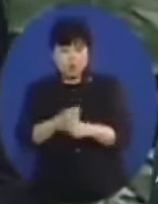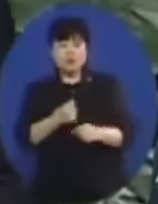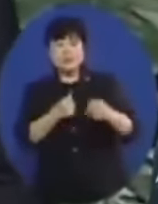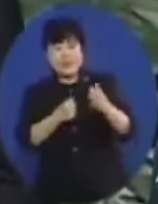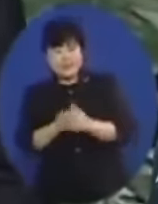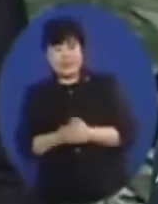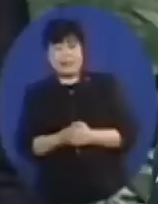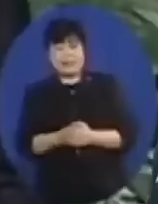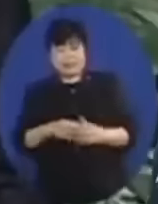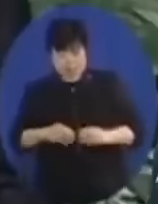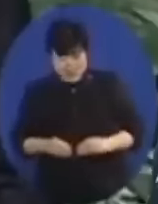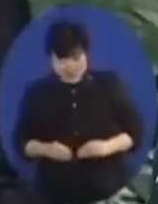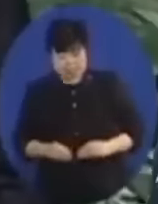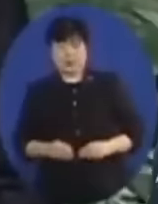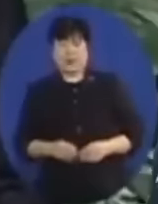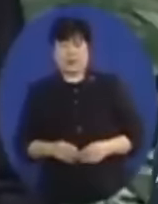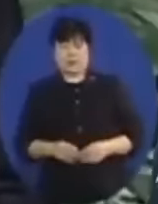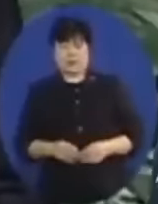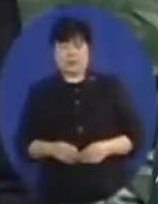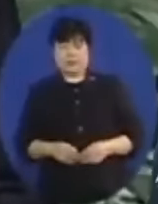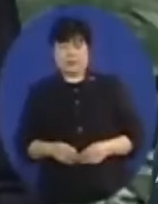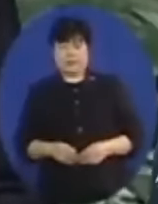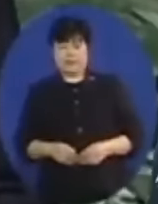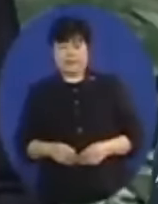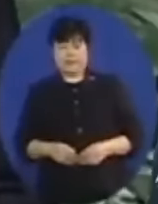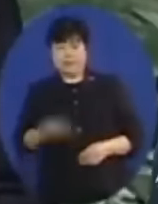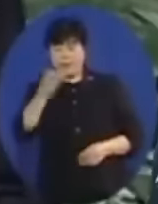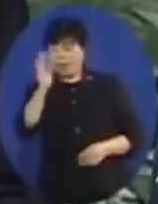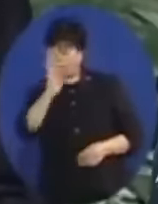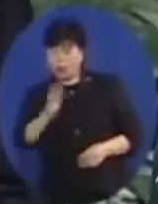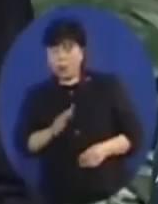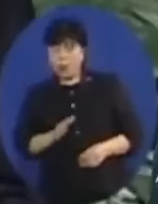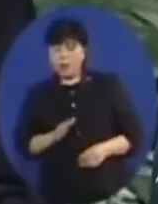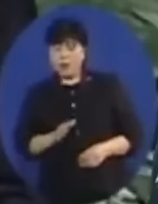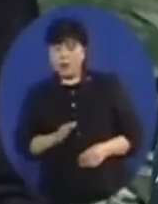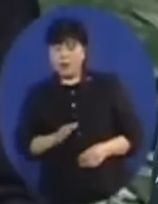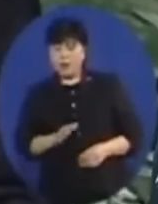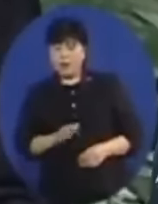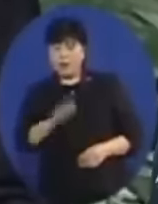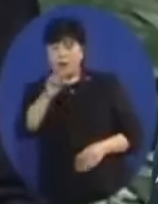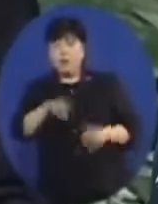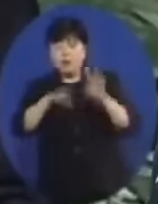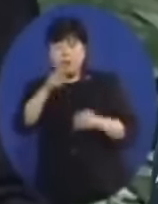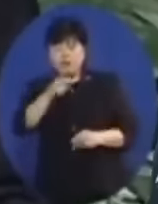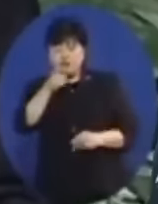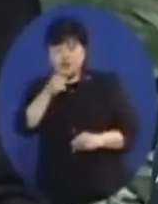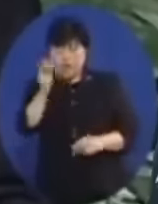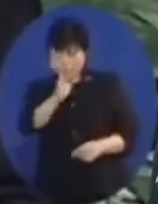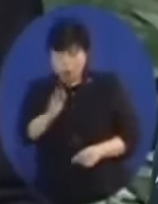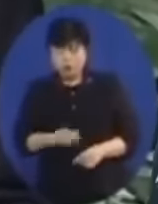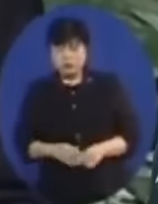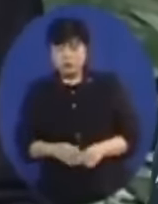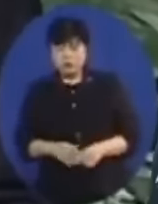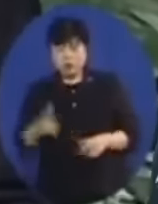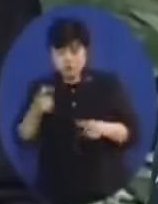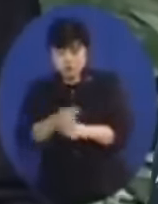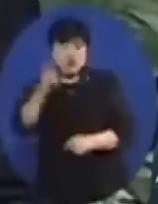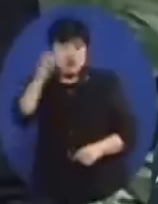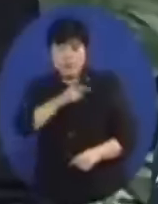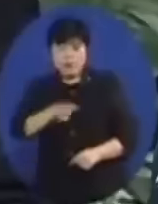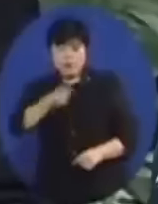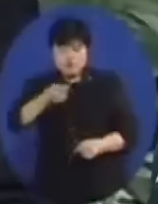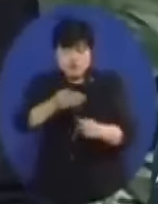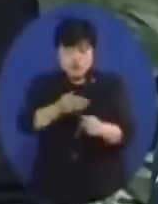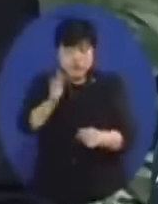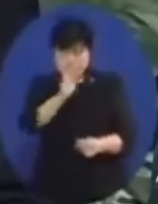원수니까 줄이는 것 너는 밥 안 준다. 목마른 원수 이놈아 물 안